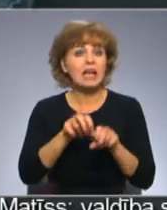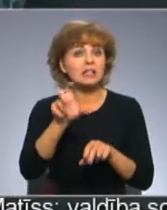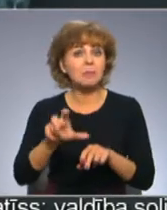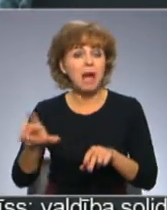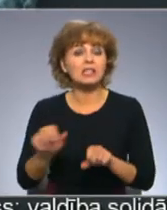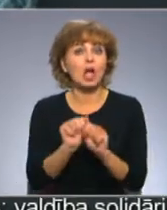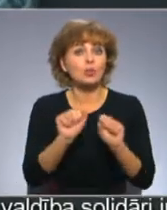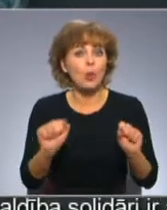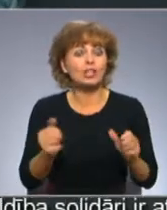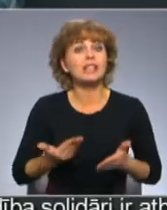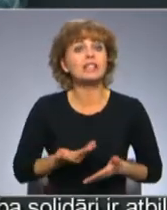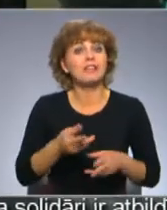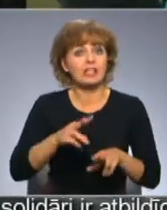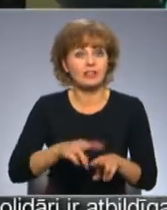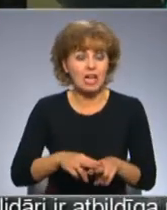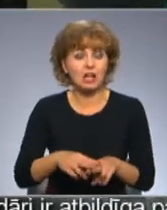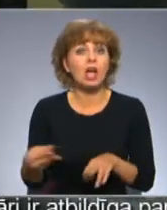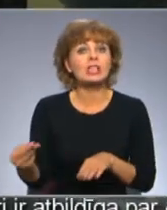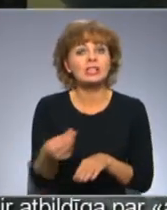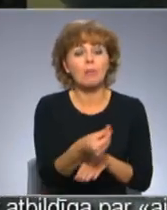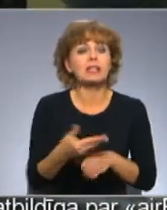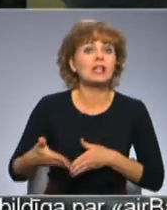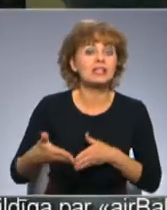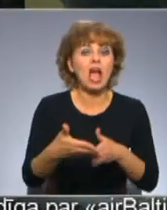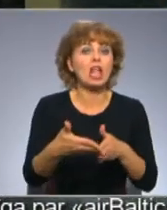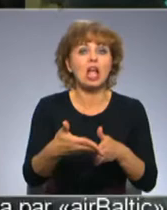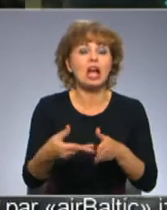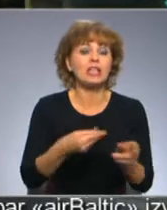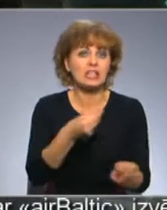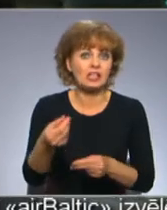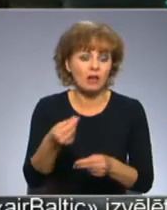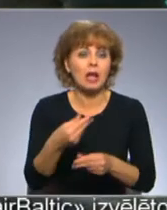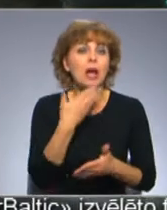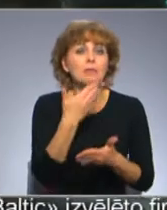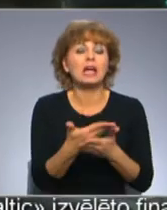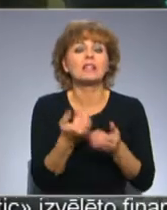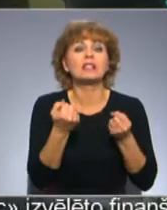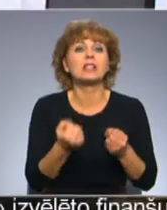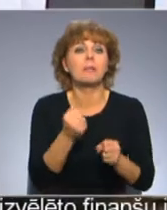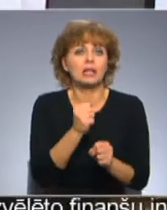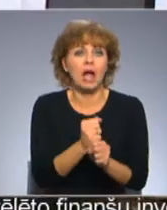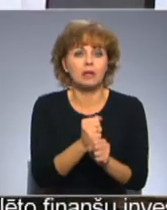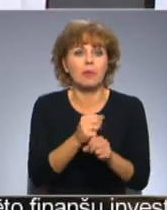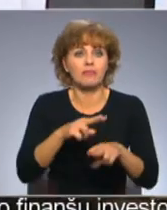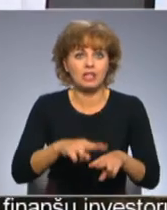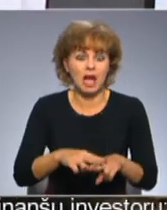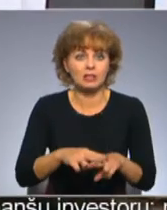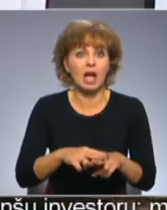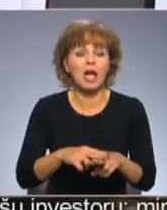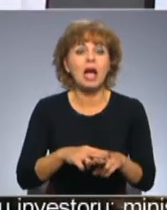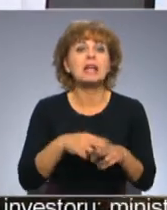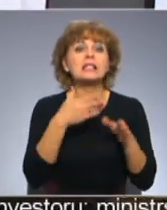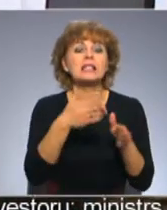tiek nodrošināta dzīves vieta, nosegti ceļa izdevumi un piedāvāta stabila darba vieta. Stacionāra darbā